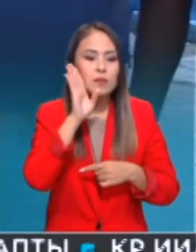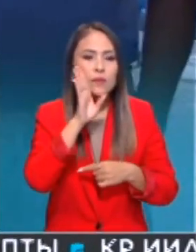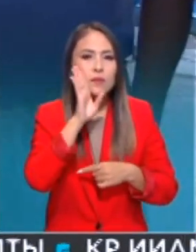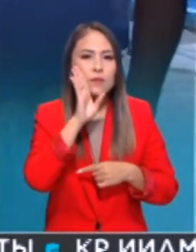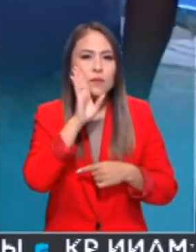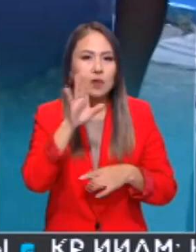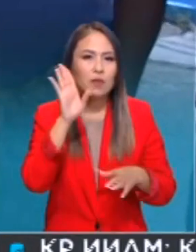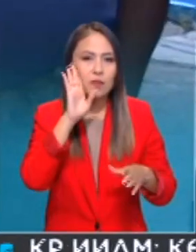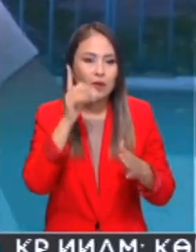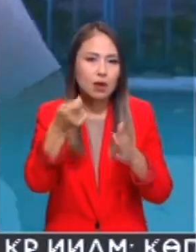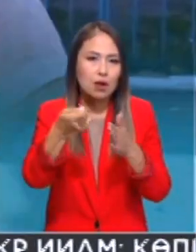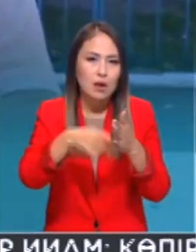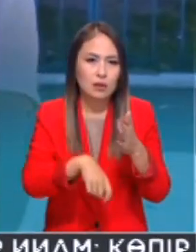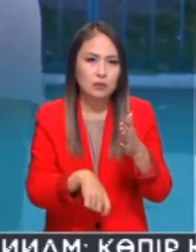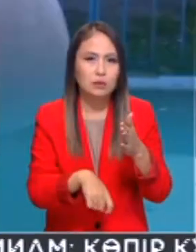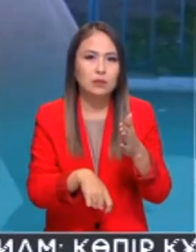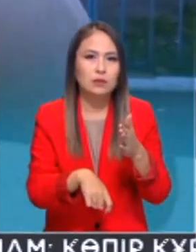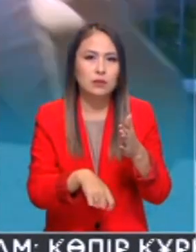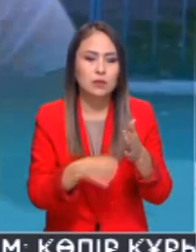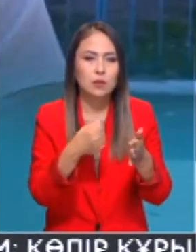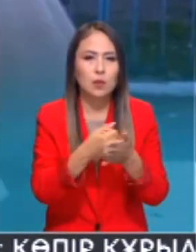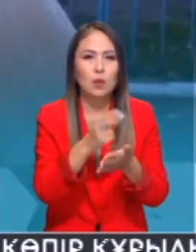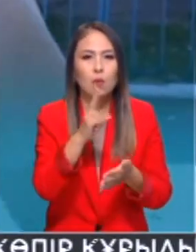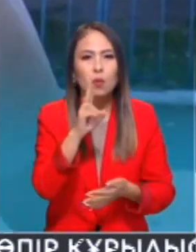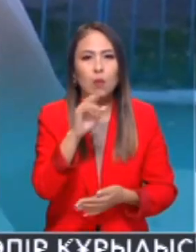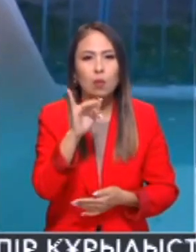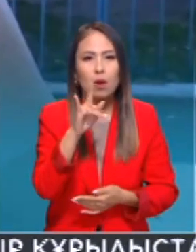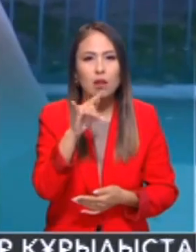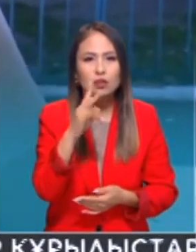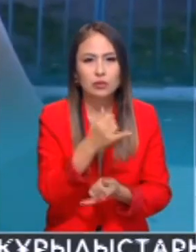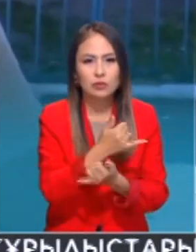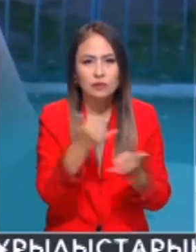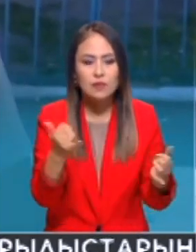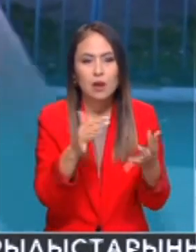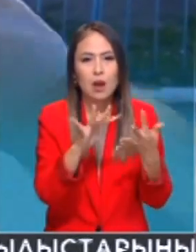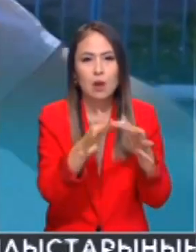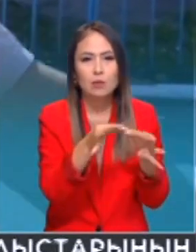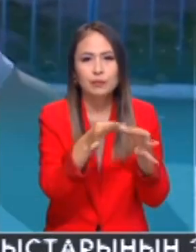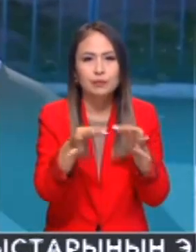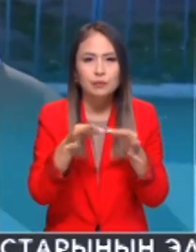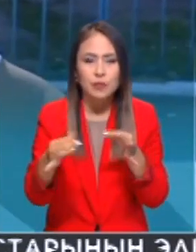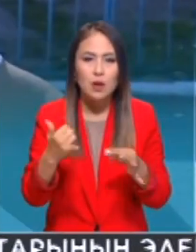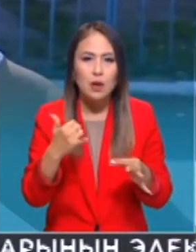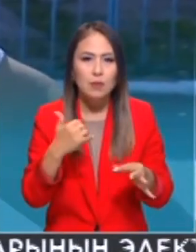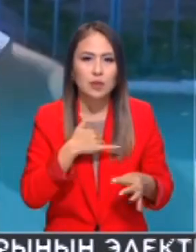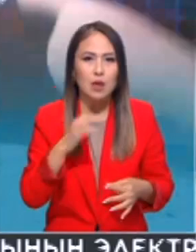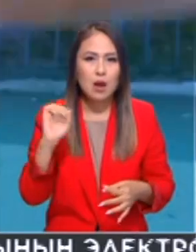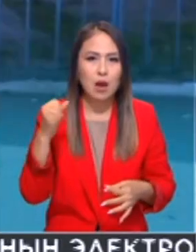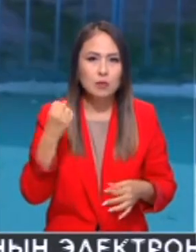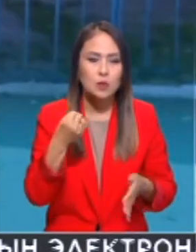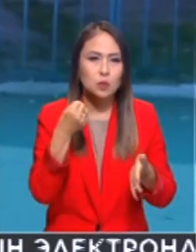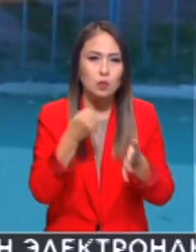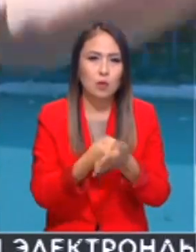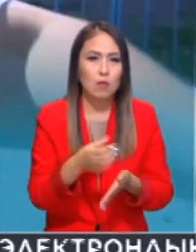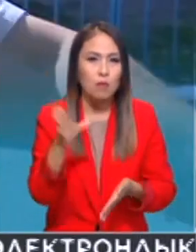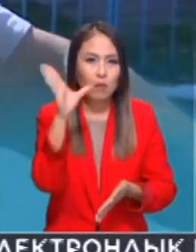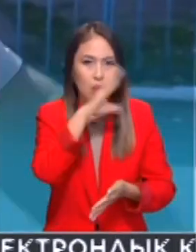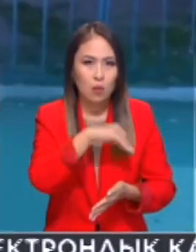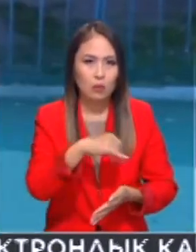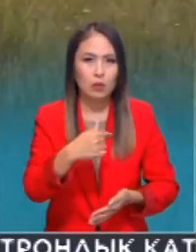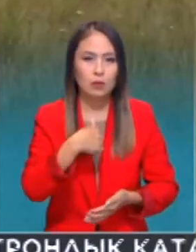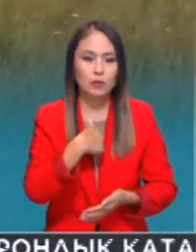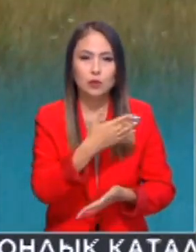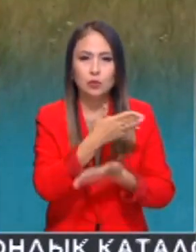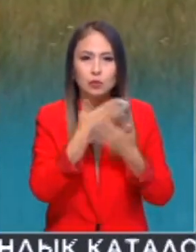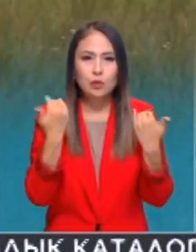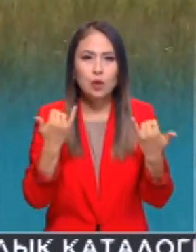жерден кранды жауып тастайды, Қорғажынға береді, Қарасызнам ауданына береді. А бізге Атбасарға дейін барады, Ладыженка дейін ба? А бізге